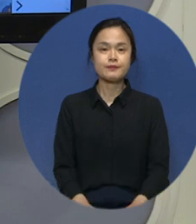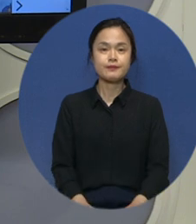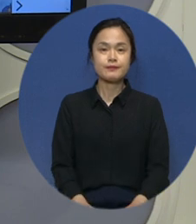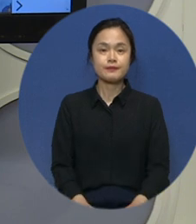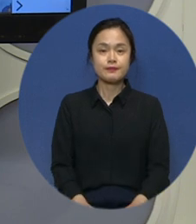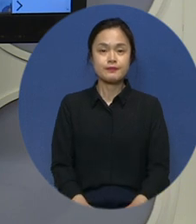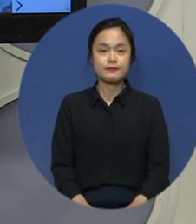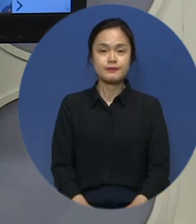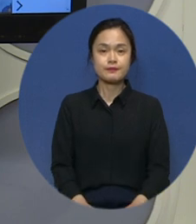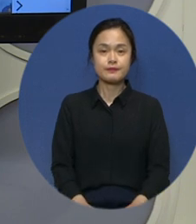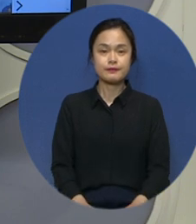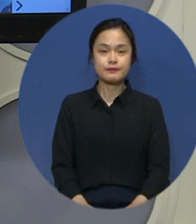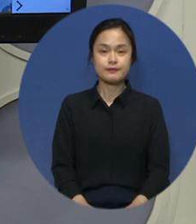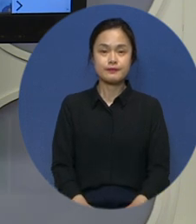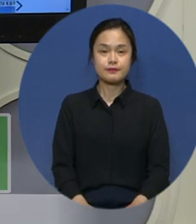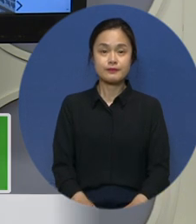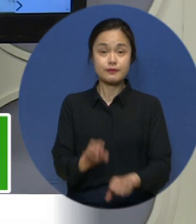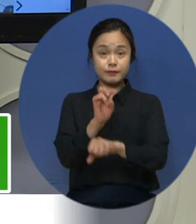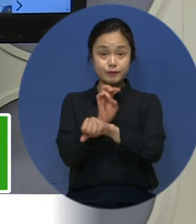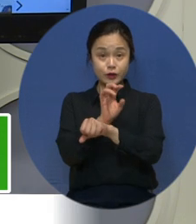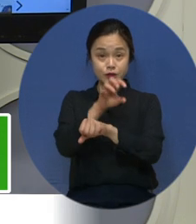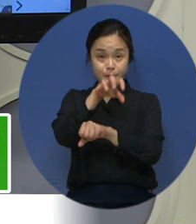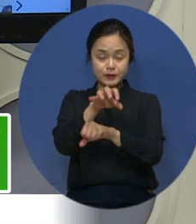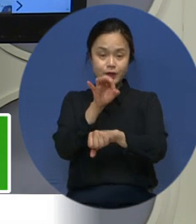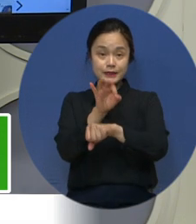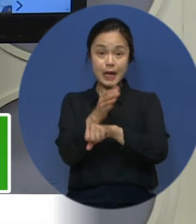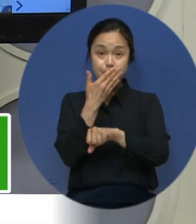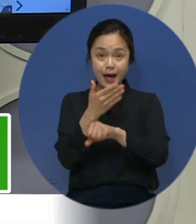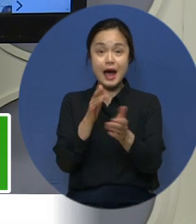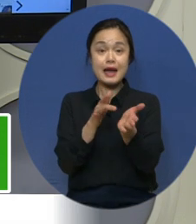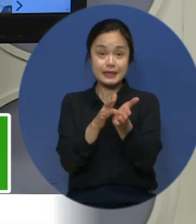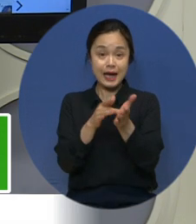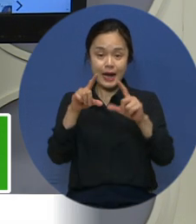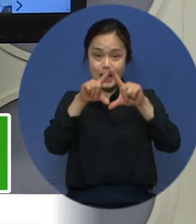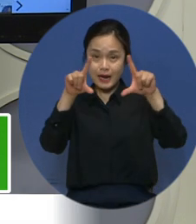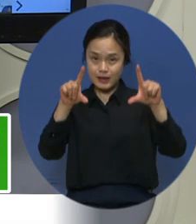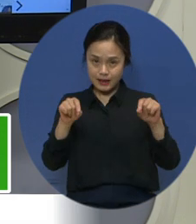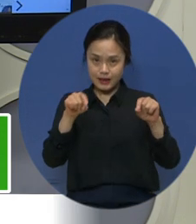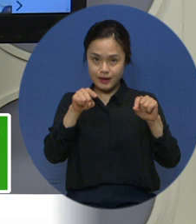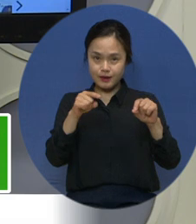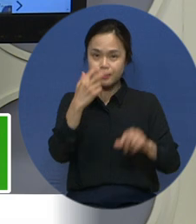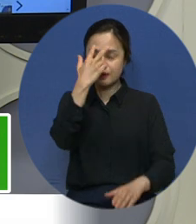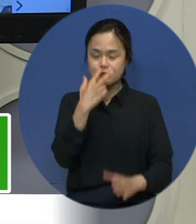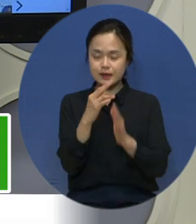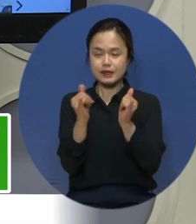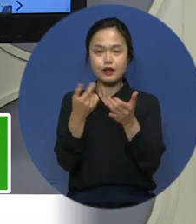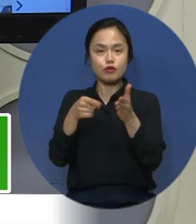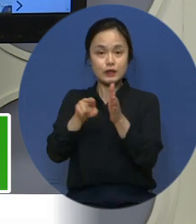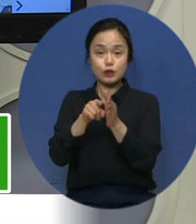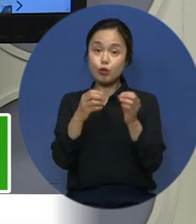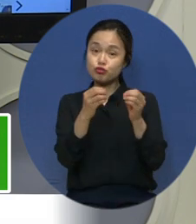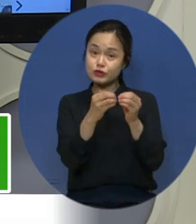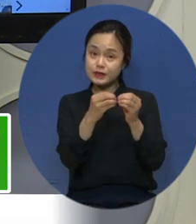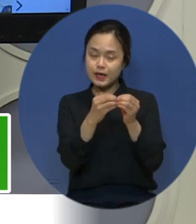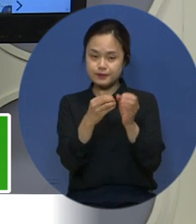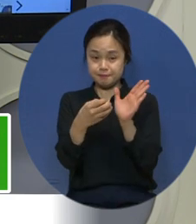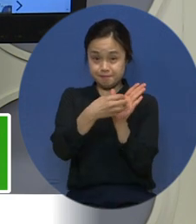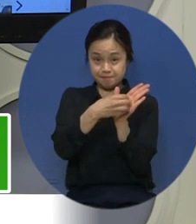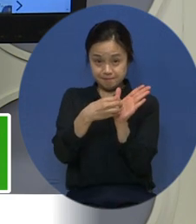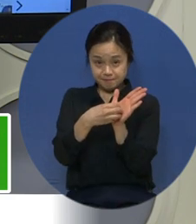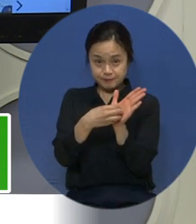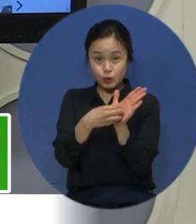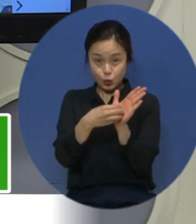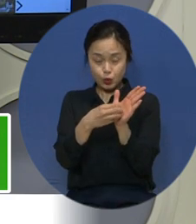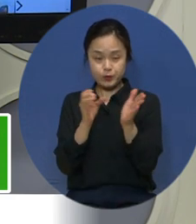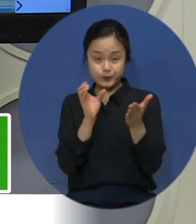다음 소식입니다 편의점 정해서 판매되는 안전상비의약품 에 시각장애인용 점자 나 음성 변환